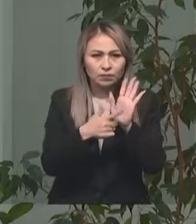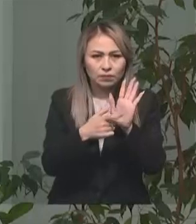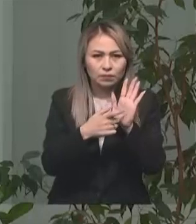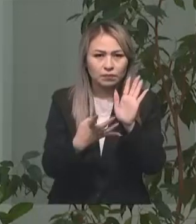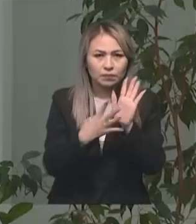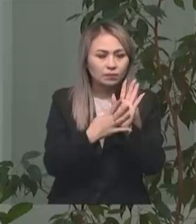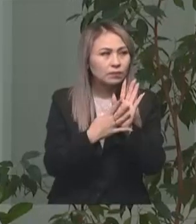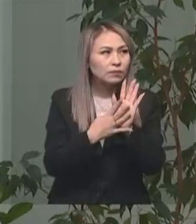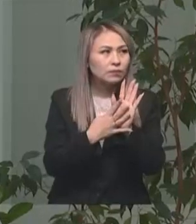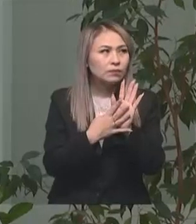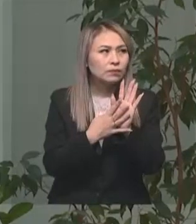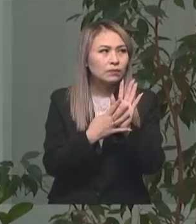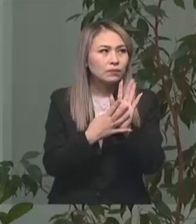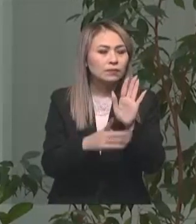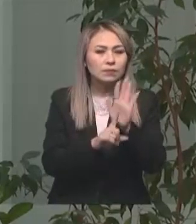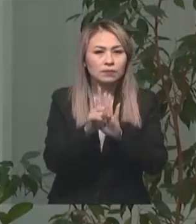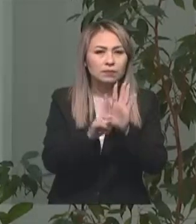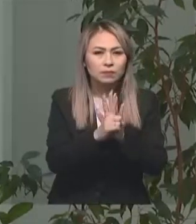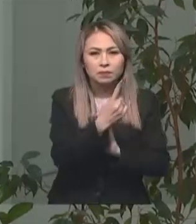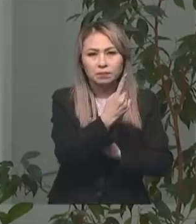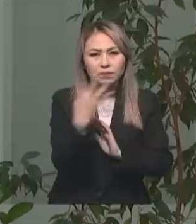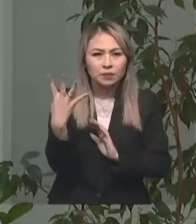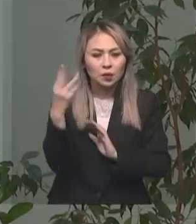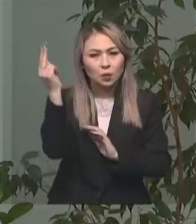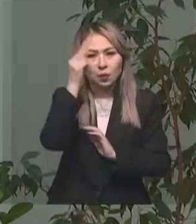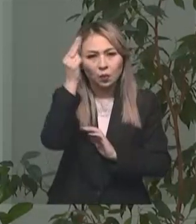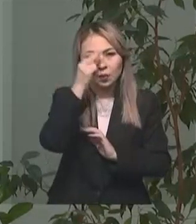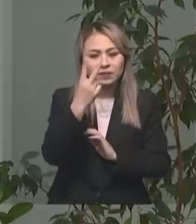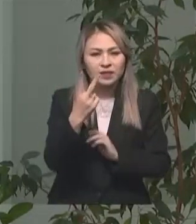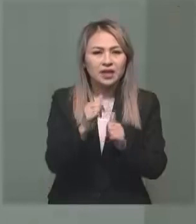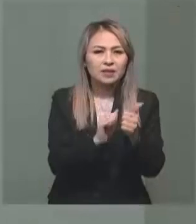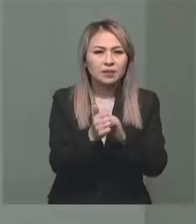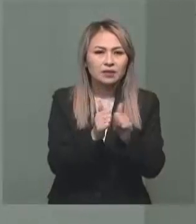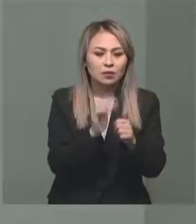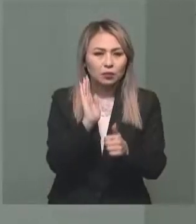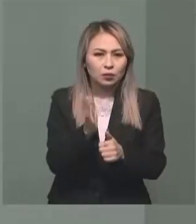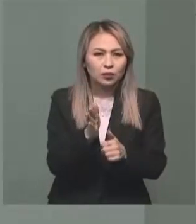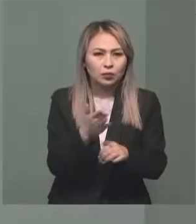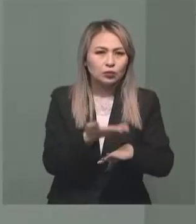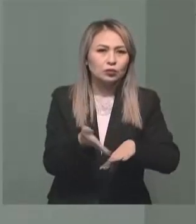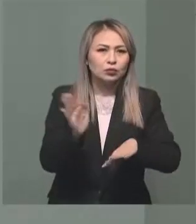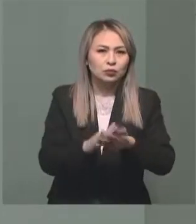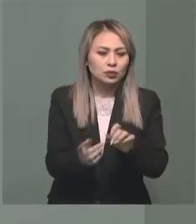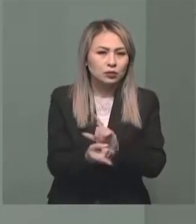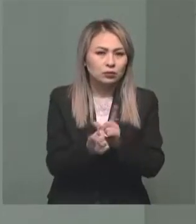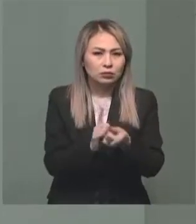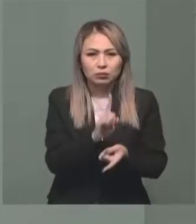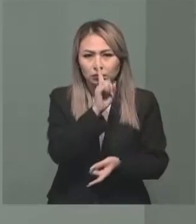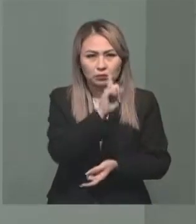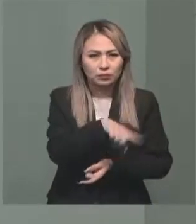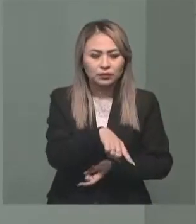9 оқушы бастауыш сыныпты 1 мен 4 аралығында 2-ші ауысымға келеді. Жүктеме ондай көп өзгермейді,